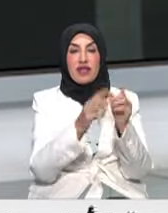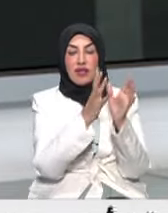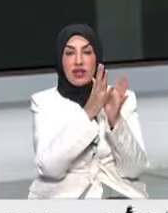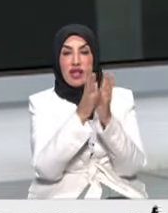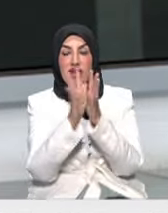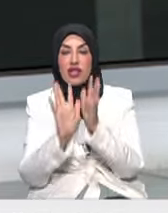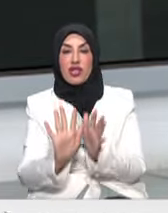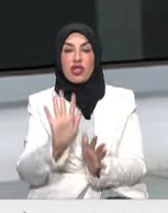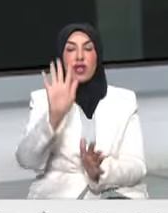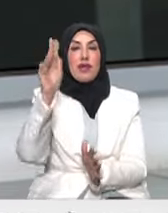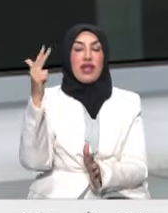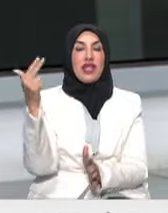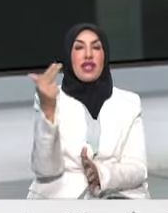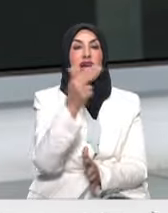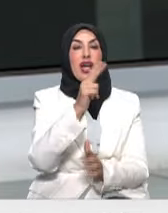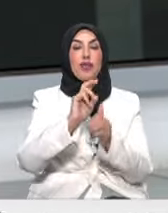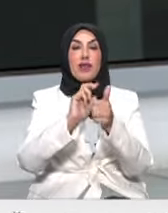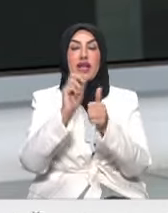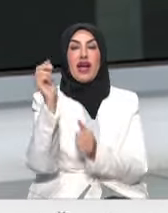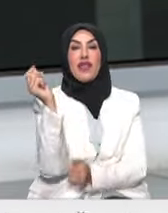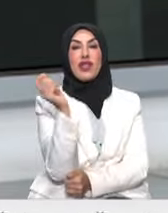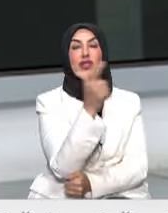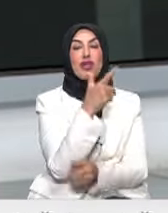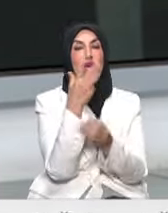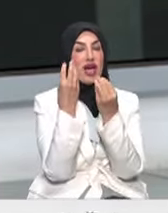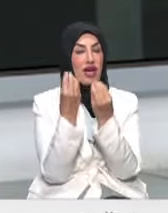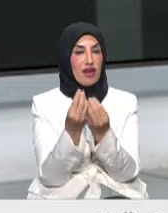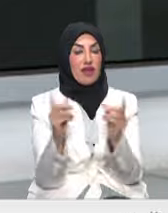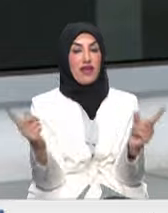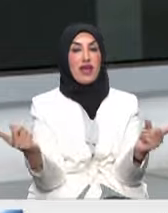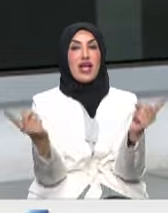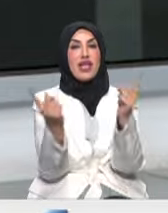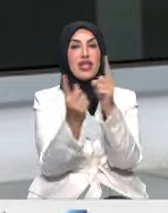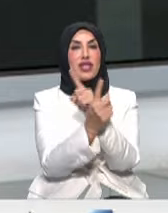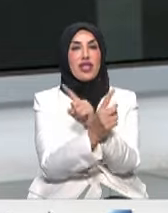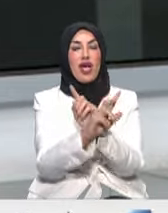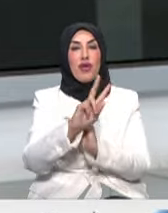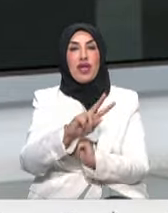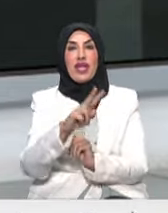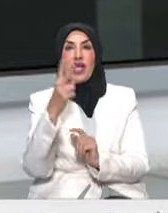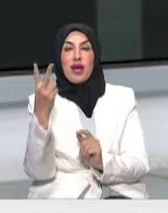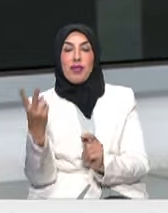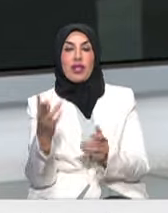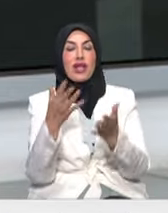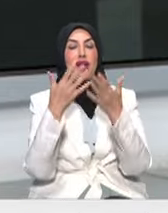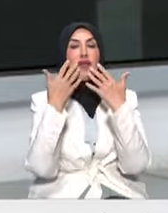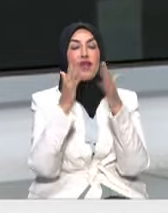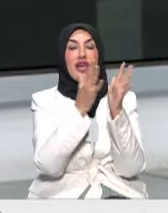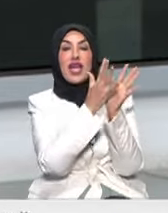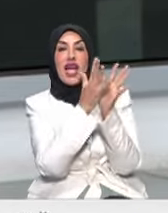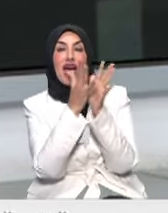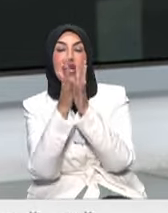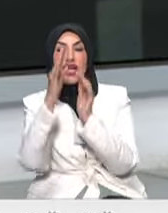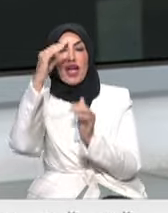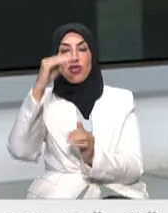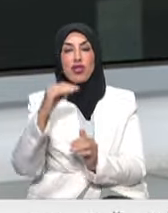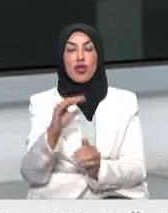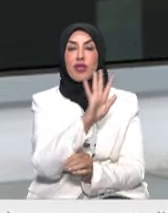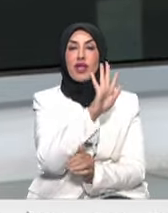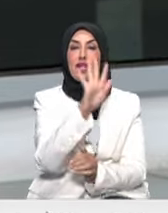الأربعاء معتدلة السرعة بشكل عام، تتحول متقلبة الاتجاه إلى رياح جنوبية شرقية ابتداء من